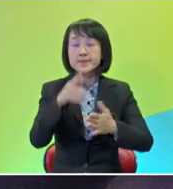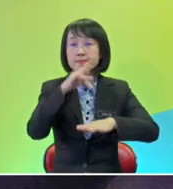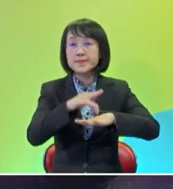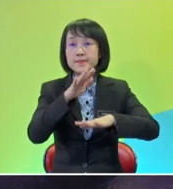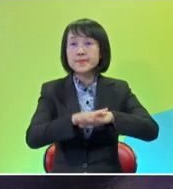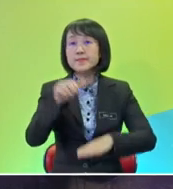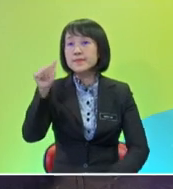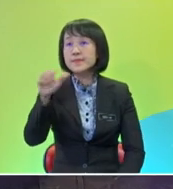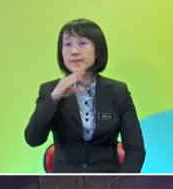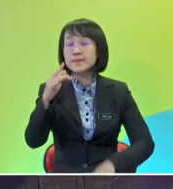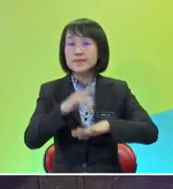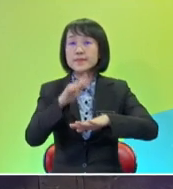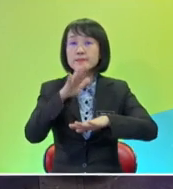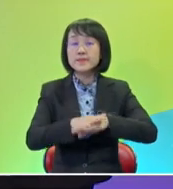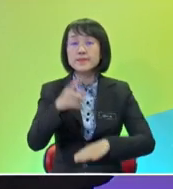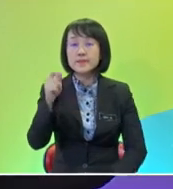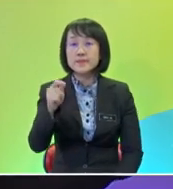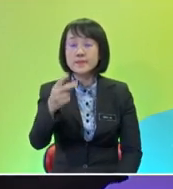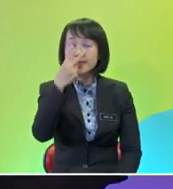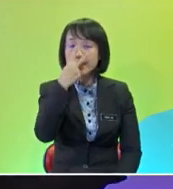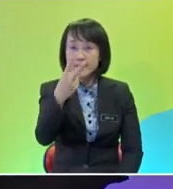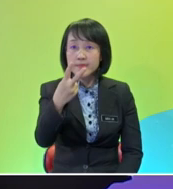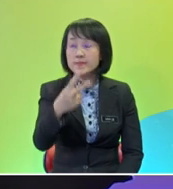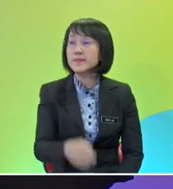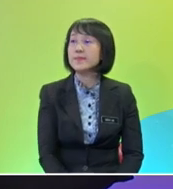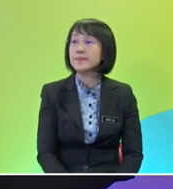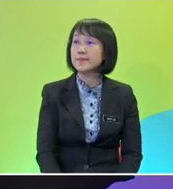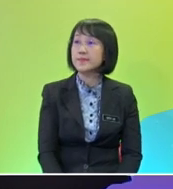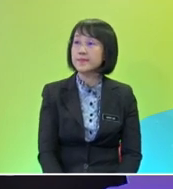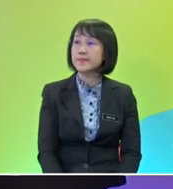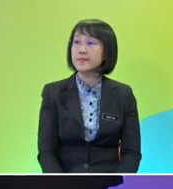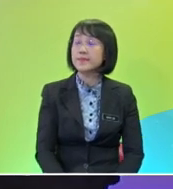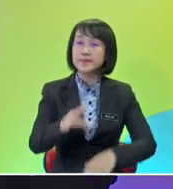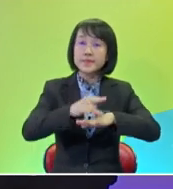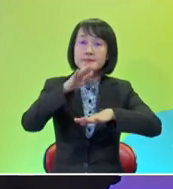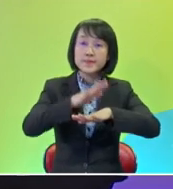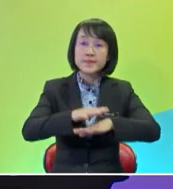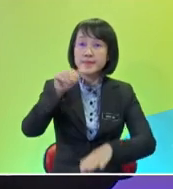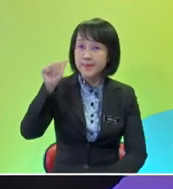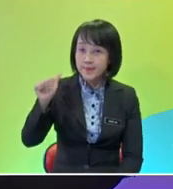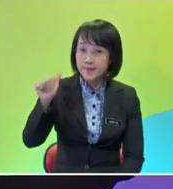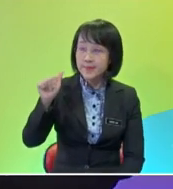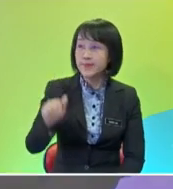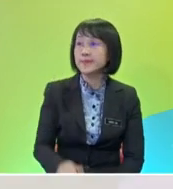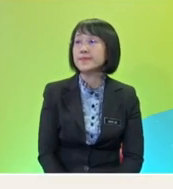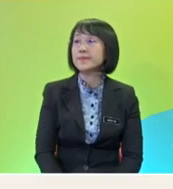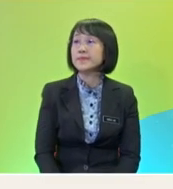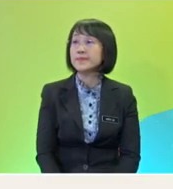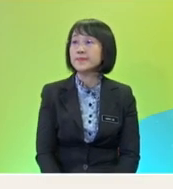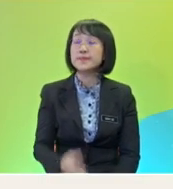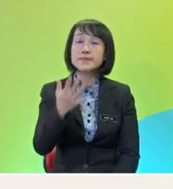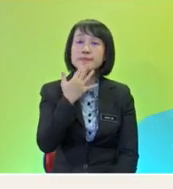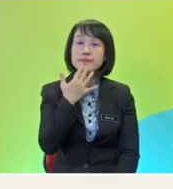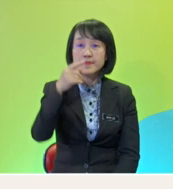slide. Okey. Dekat sini nyamuk Aedes, seperti yang kita boleh nampak pada slide, dia